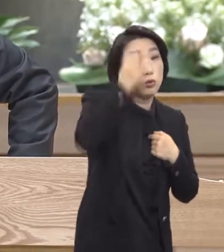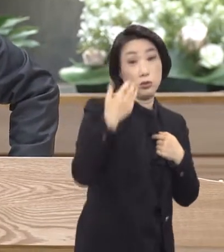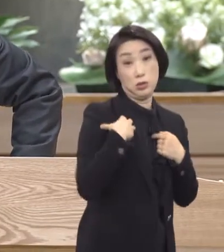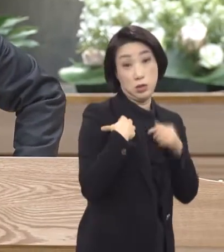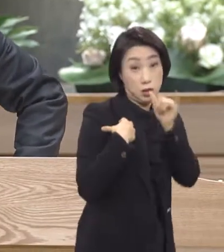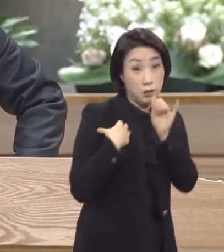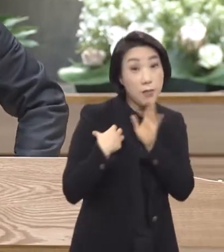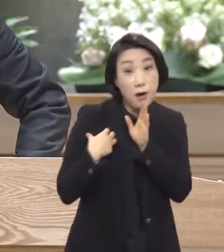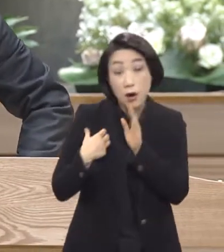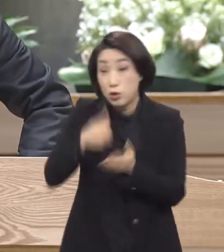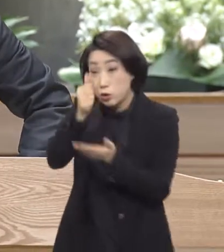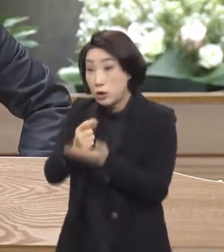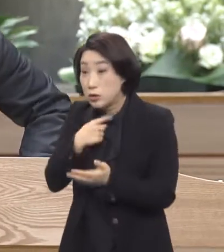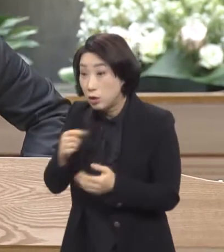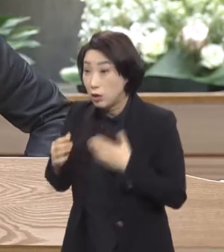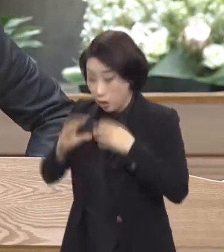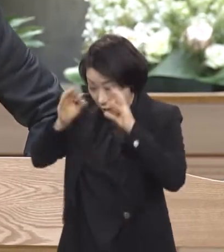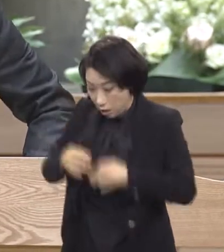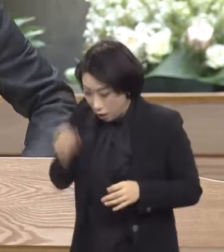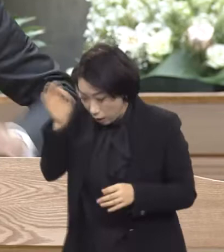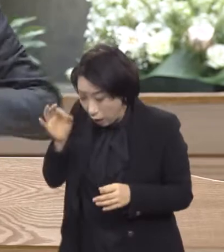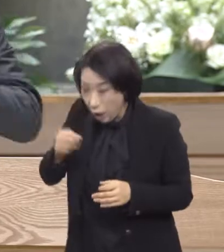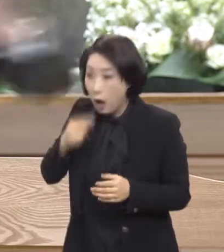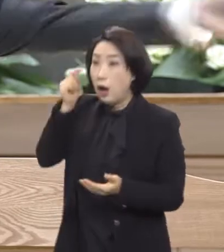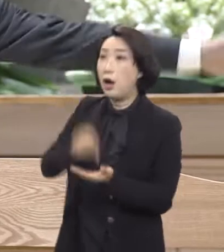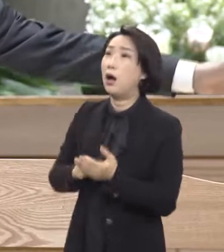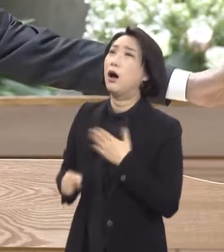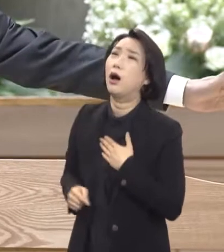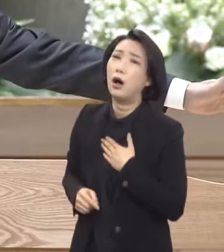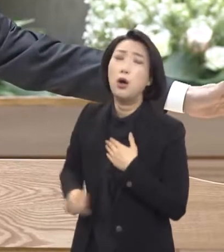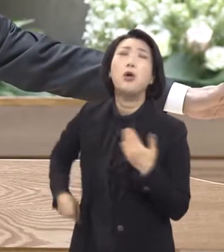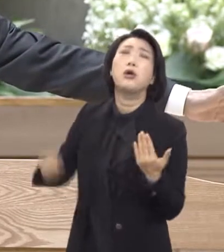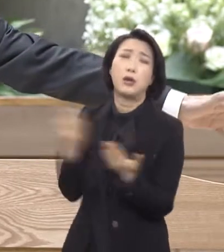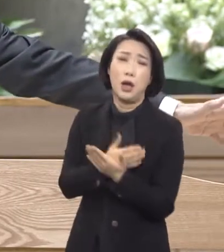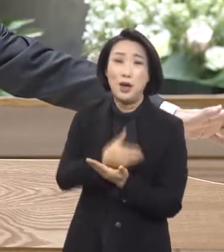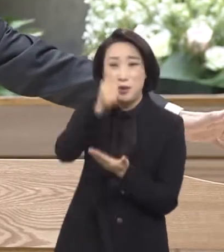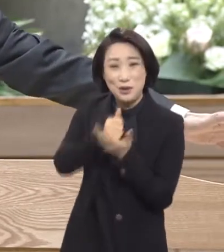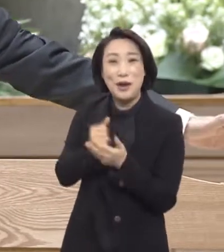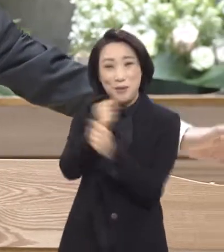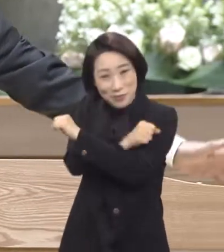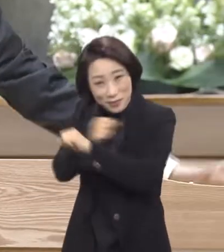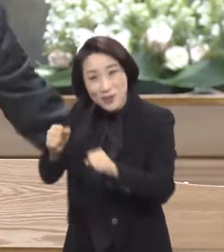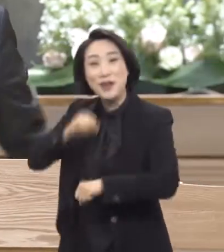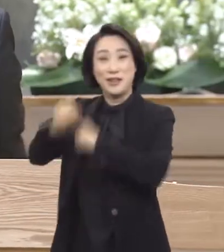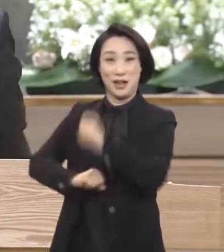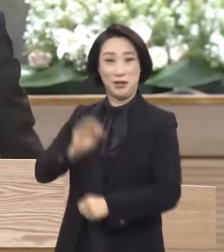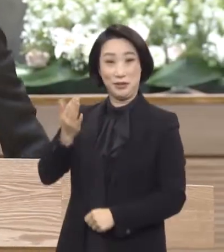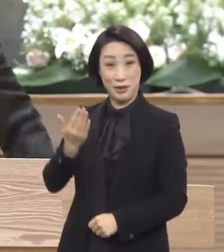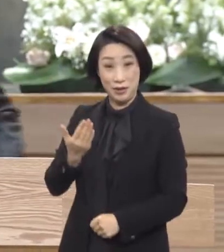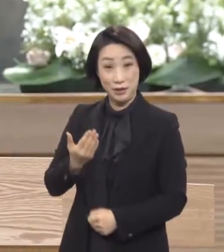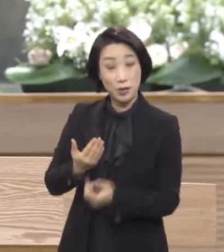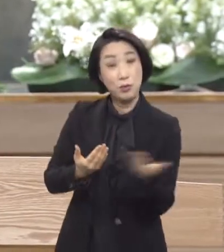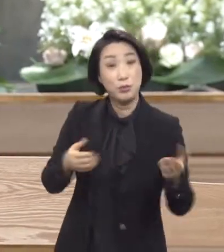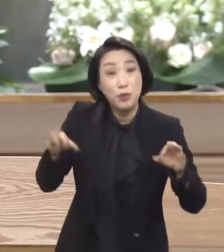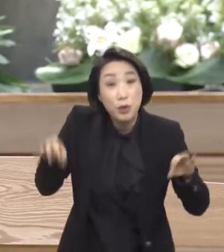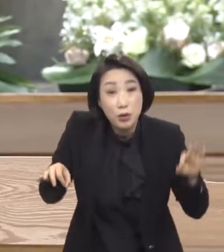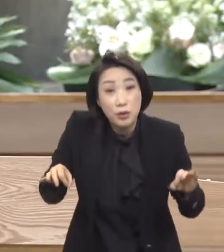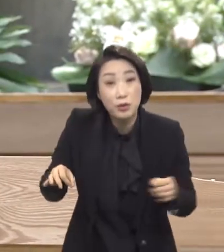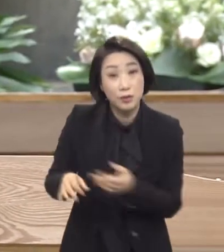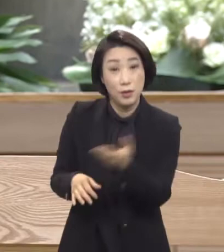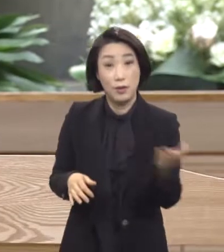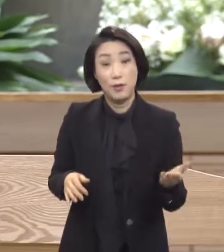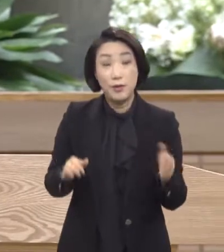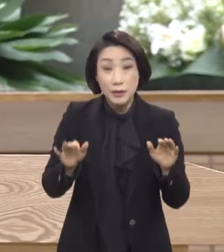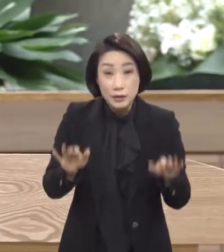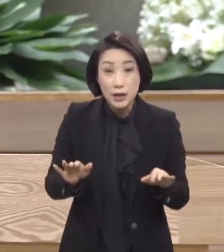돼. 죄가 있는데 찾으면 회개하고 죄에서 자유한 자가 된다 이 말이오. 자유한 자가 된다.